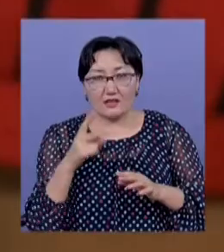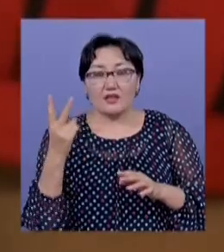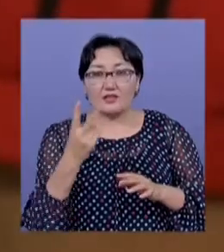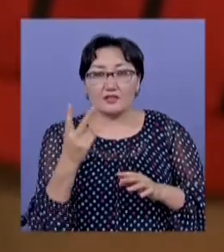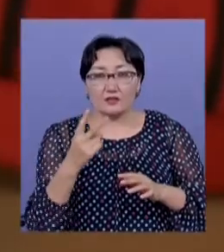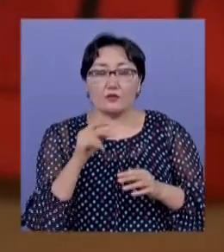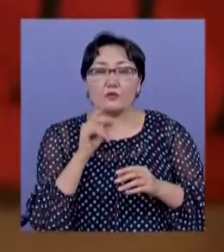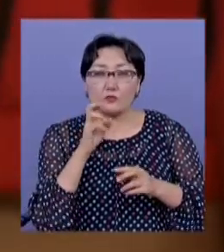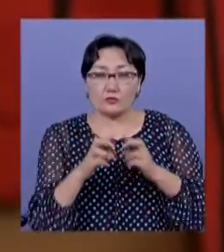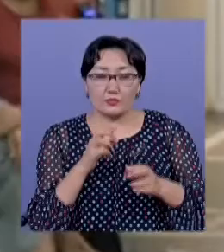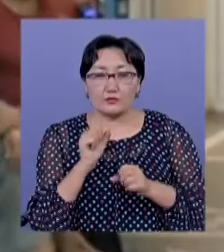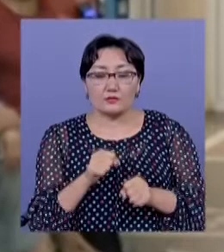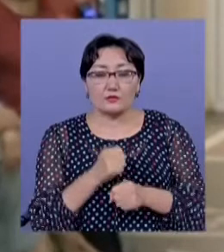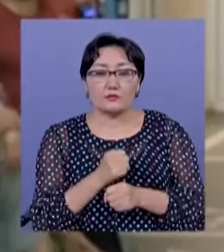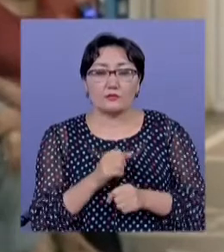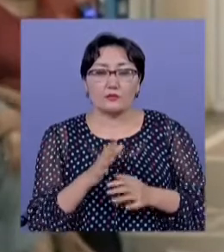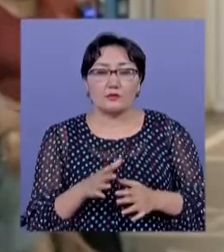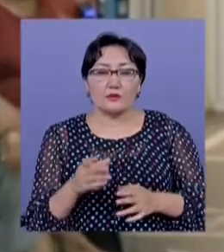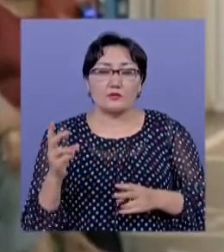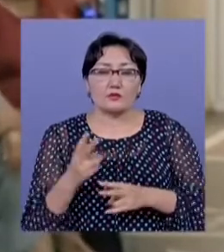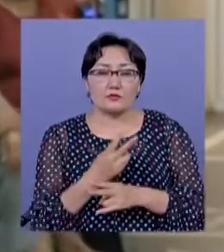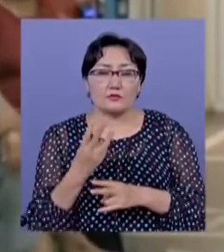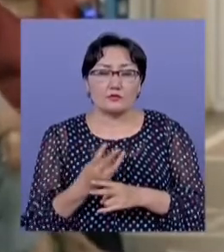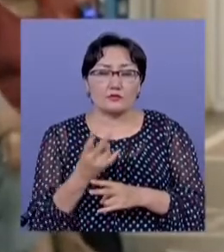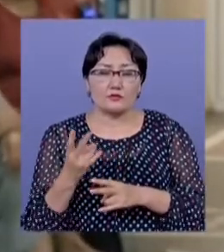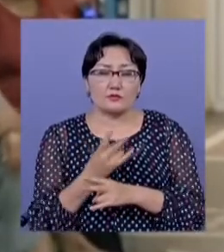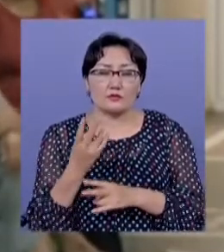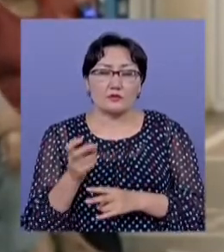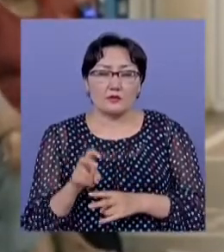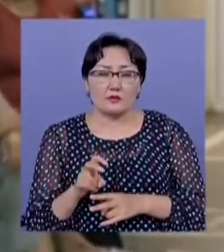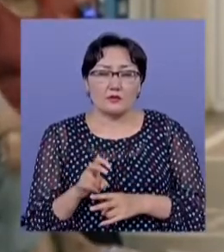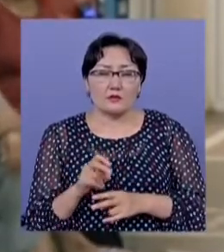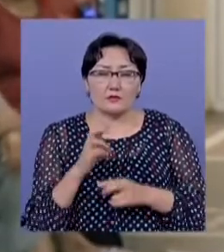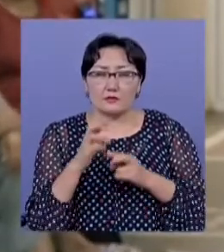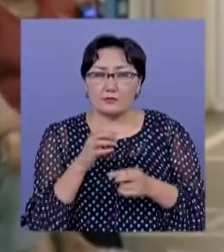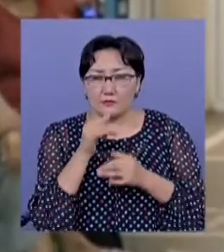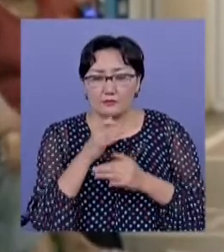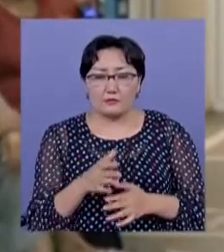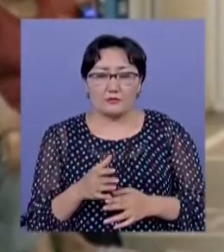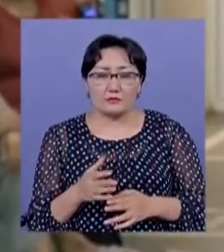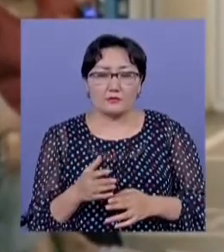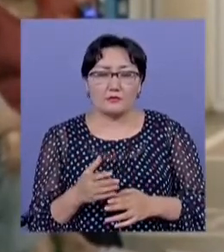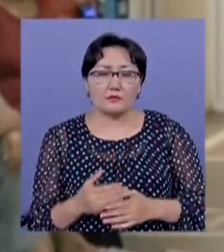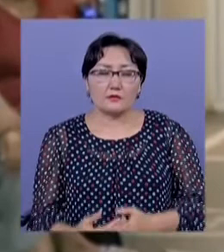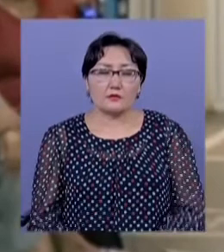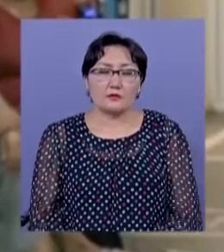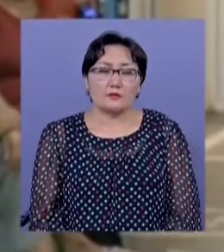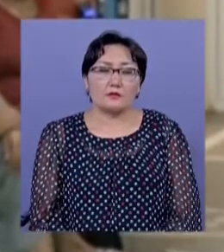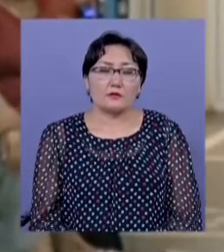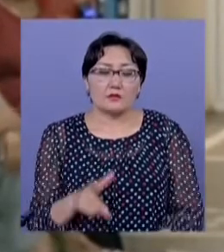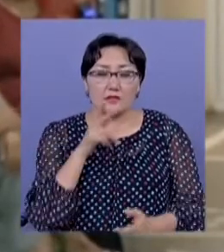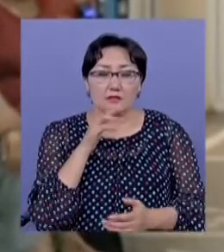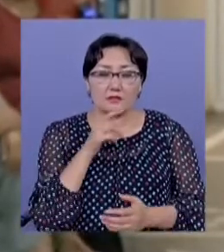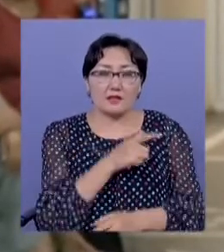біреуінде жасайды. Үшінші рет келуім, оған дейін келіп жасай алмайтын болып. Соңғысын осы